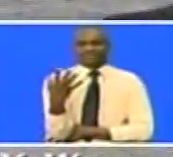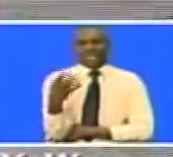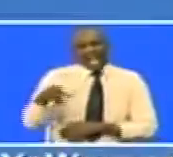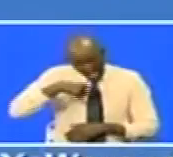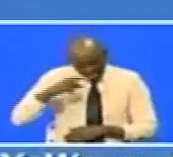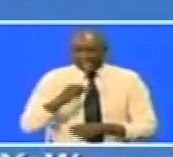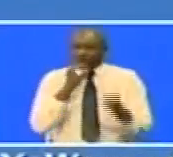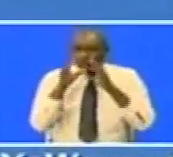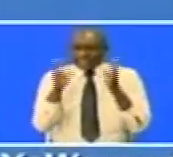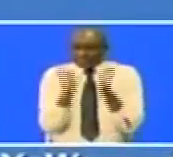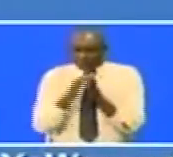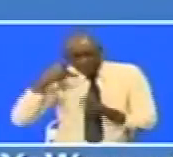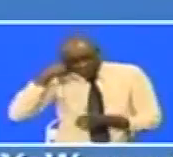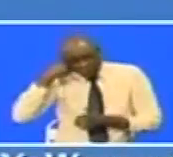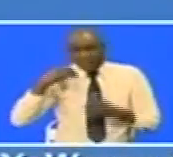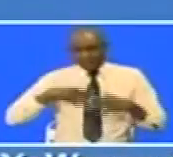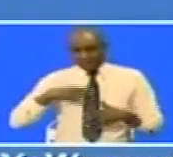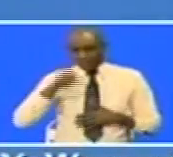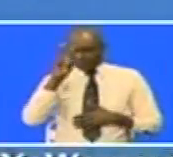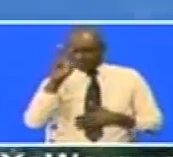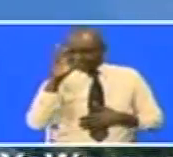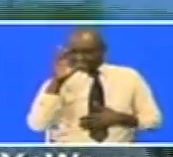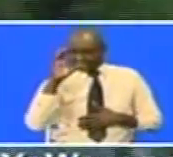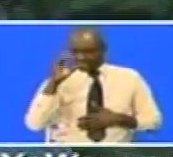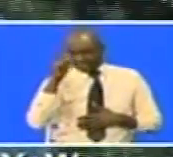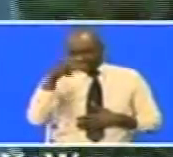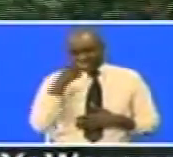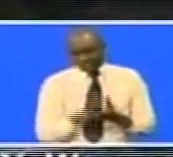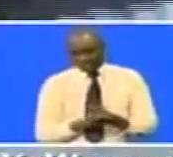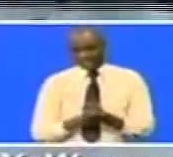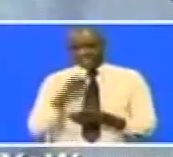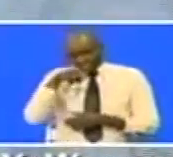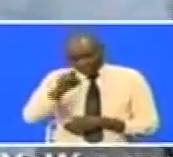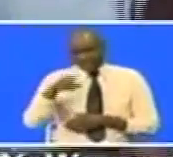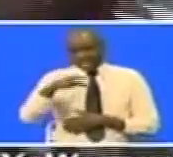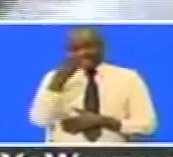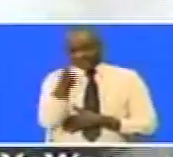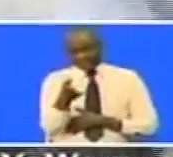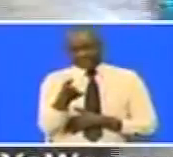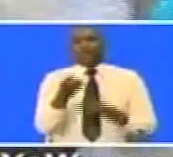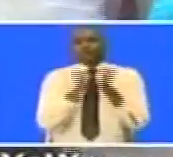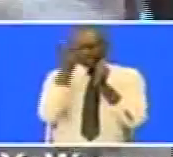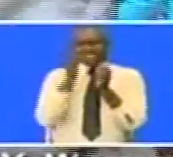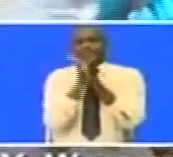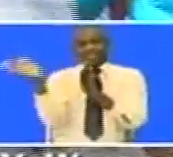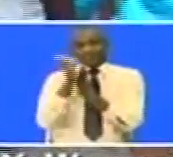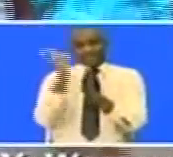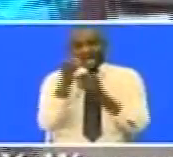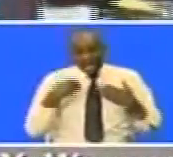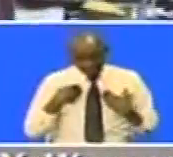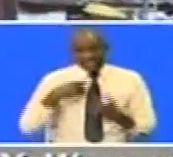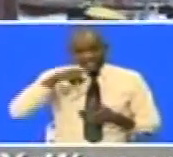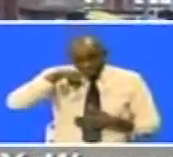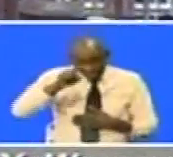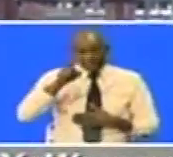Tulipata kuwasiliana kwa simu na wakuu katika kituo cha afya cha fikiria jamii kilichoko na matawi 14 nchini. Wao pia